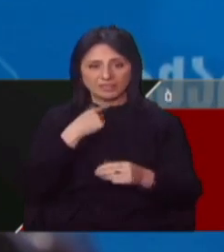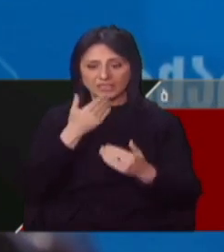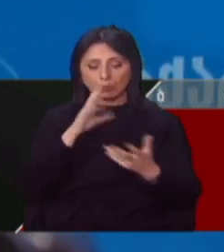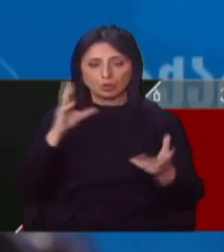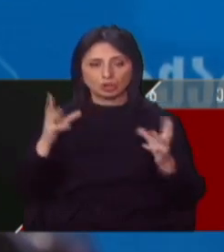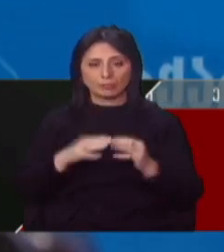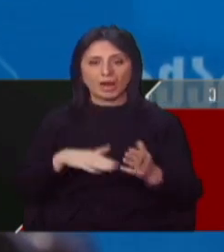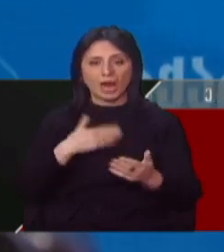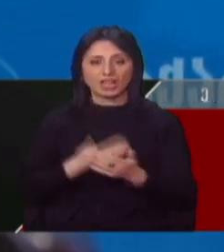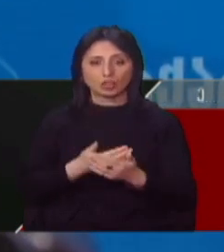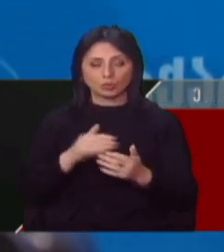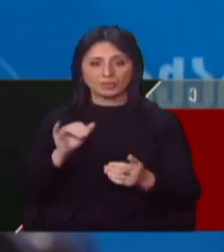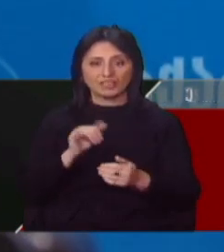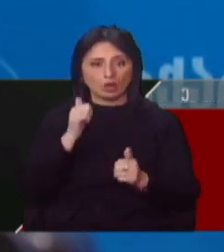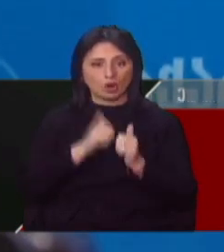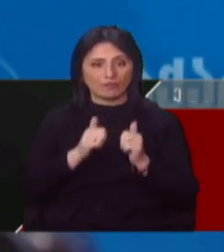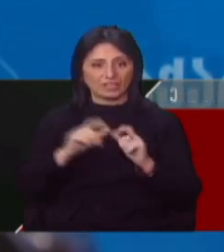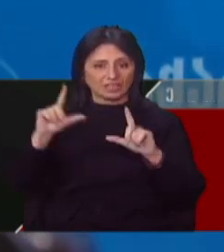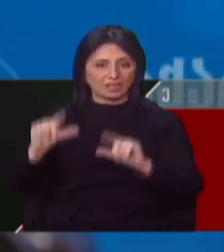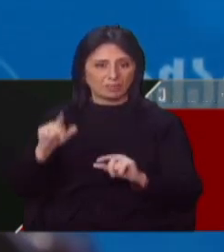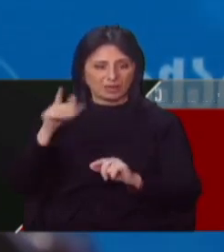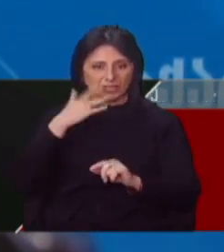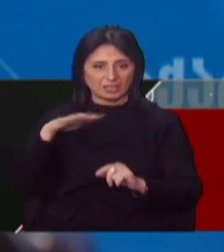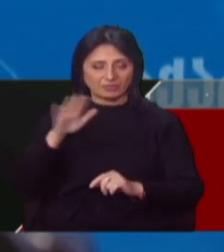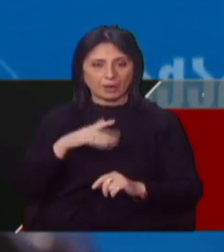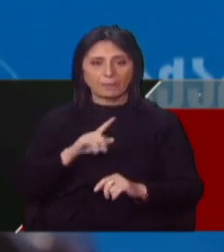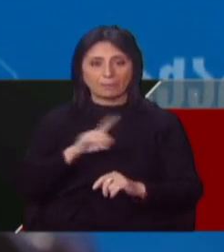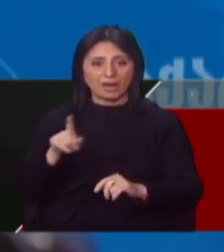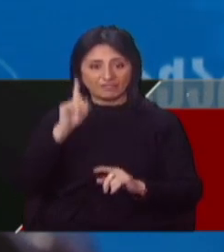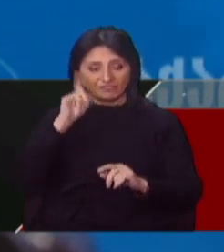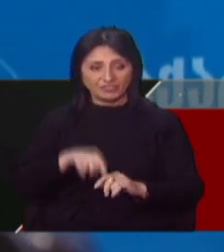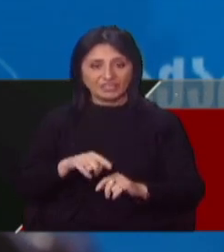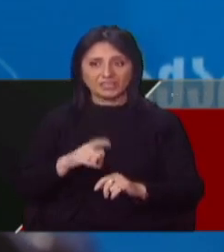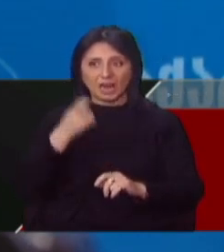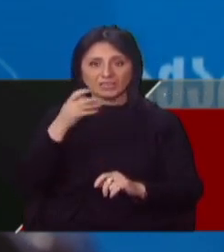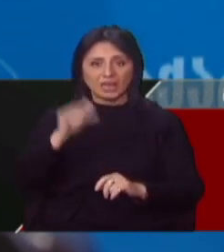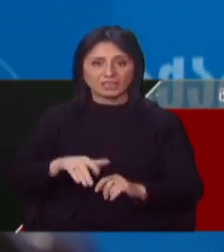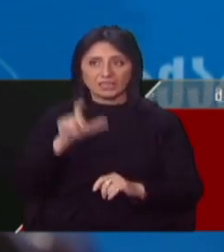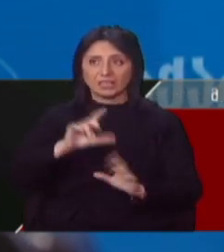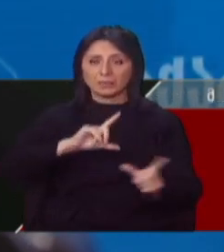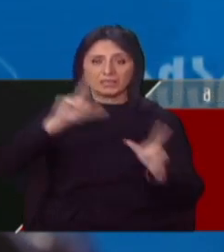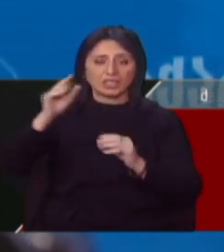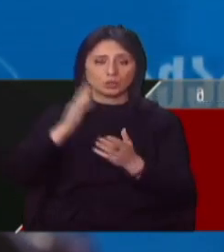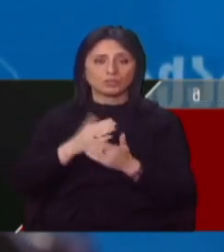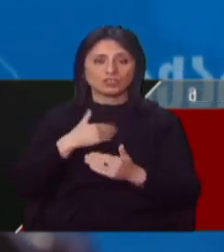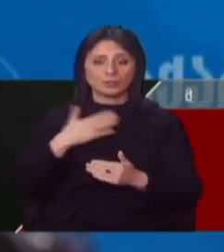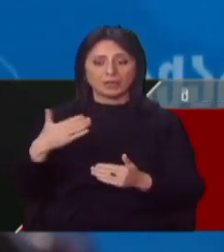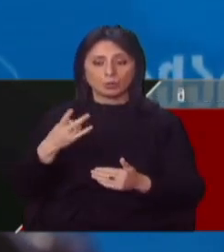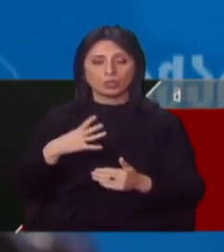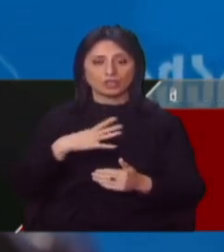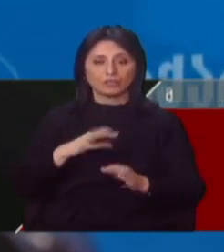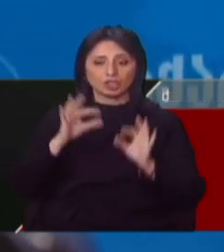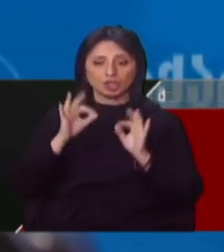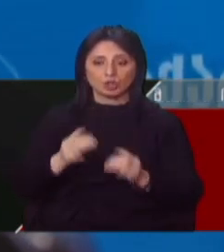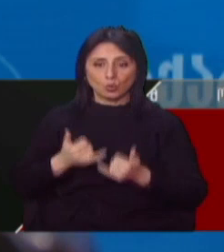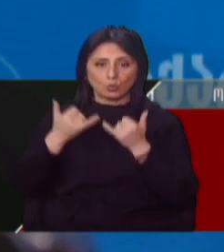Საბოლოო ჯამში აქტივობა საზღვარგარეთ ყოველთვის ძალიან დაბალია, მაგრამ რადგან ჩვენ ვიცით, რომ ასობით ათასი ადამიანია წასული, ჩვენი მხრიდან უნდა იყოს